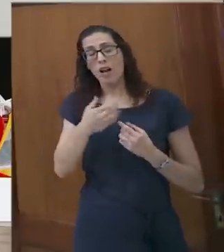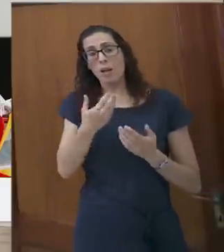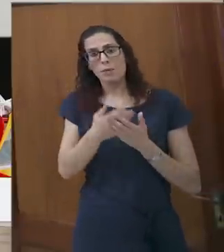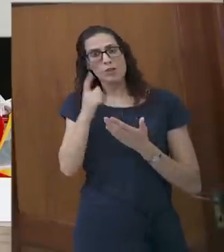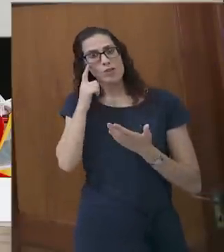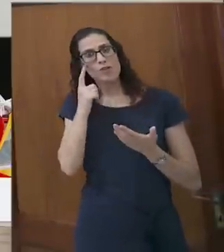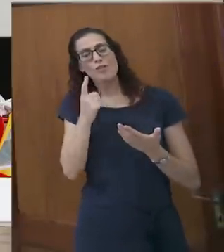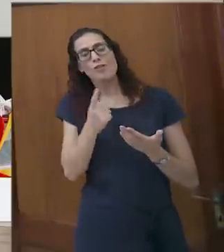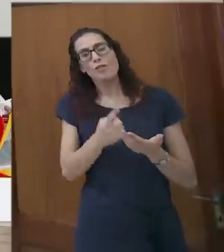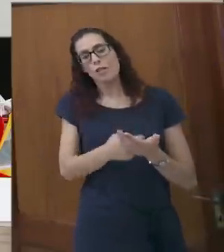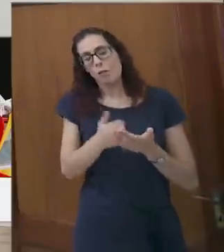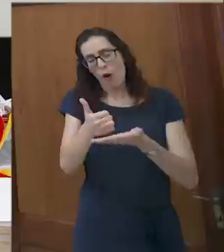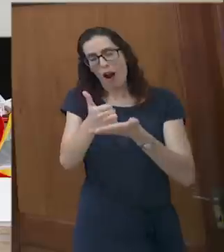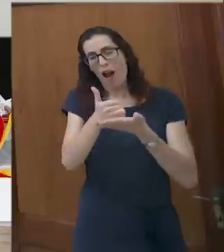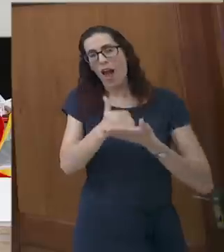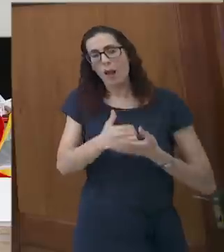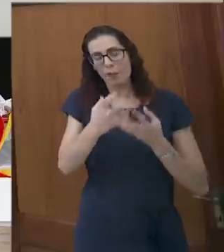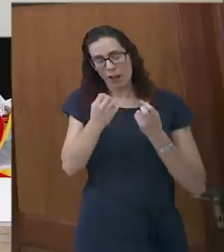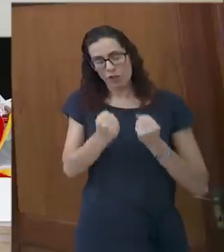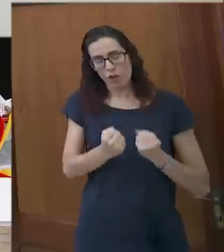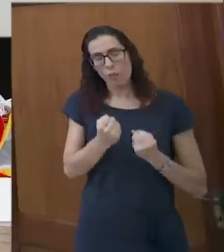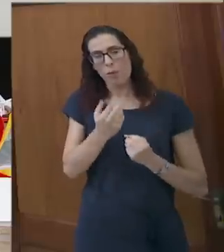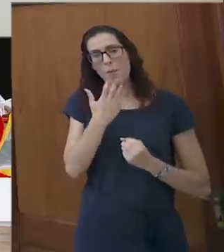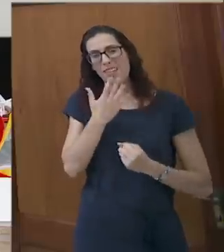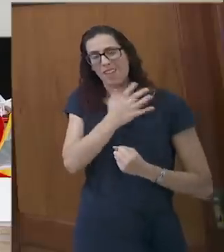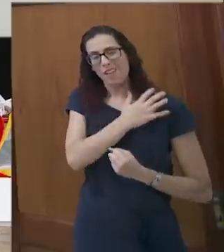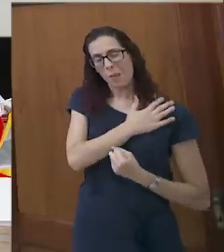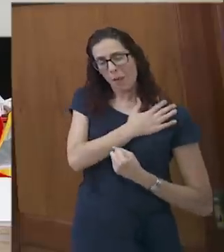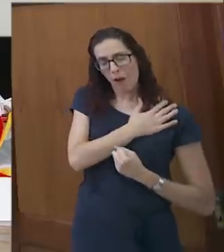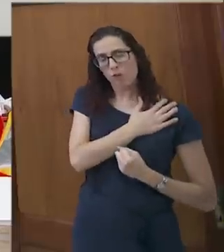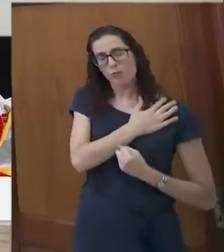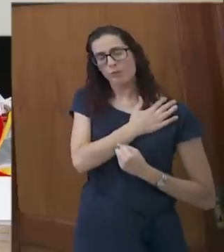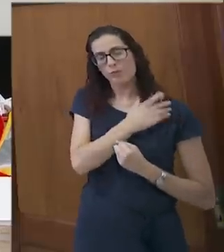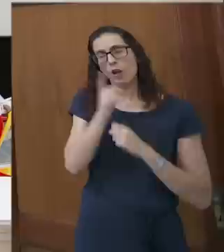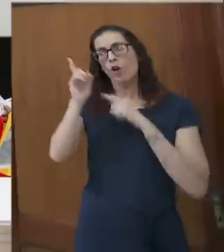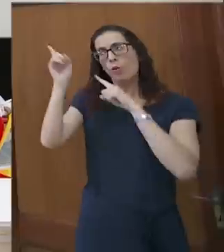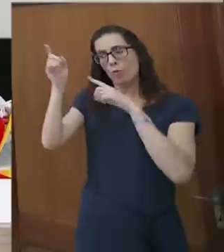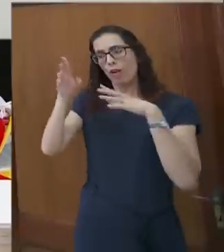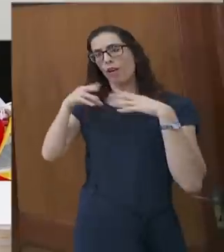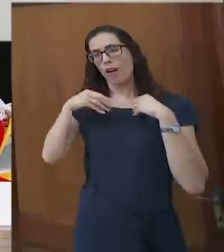isibu l-għajnuna li jeħtieġu fit-tbatija tagħhom. Nitolbu.